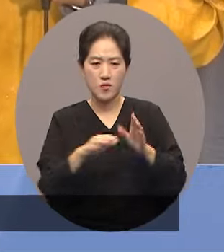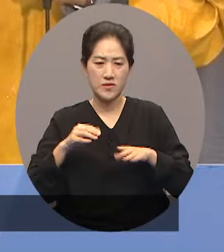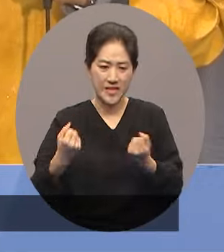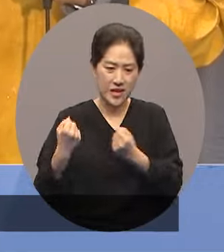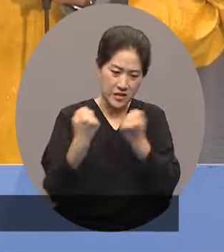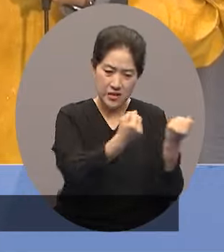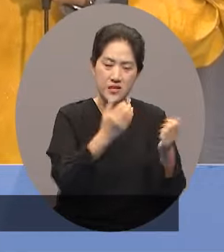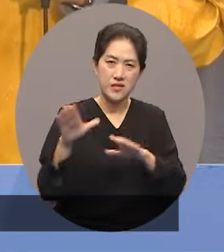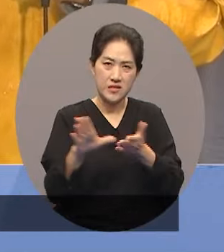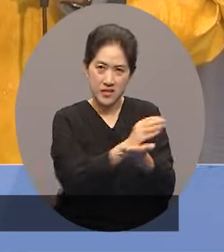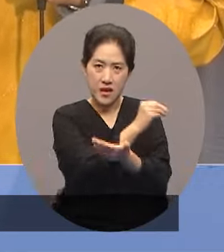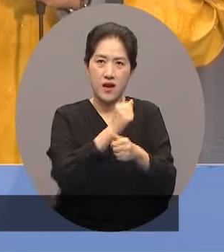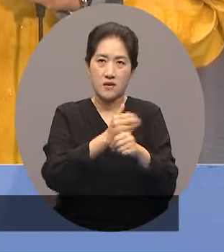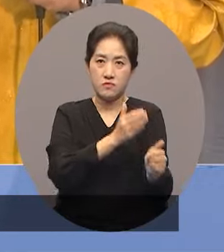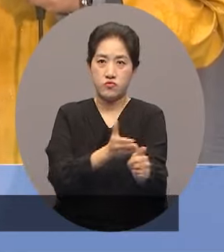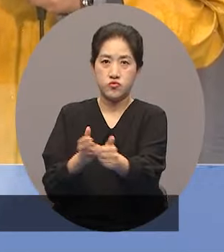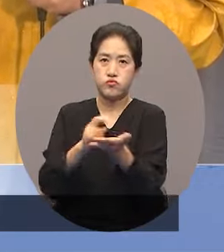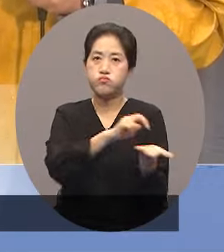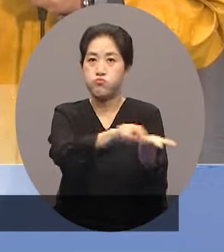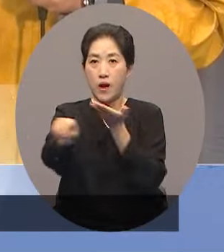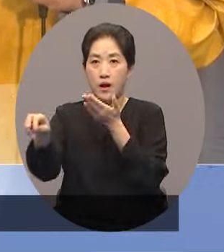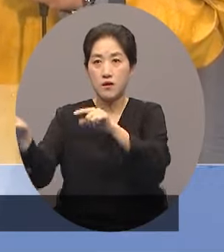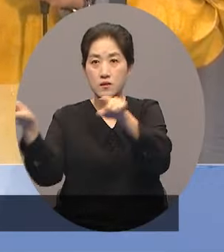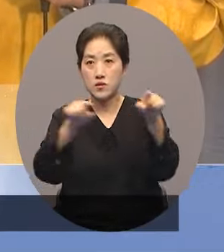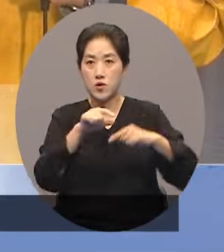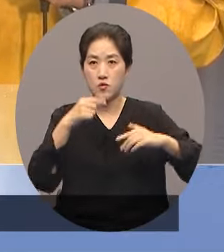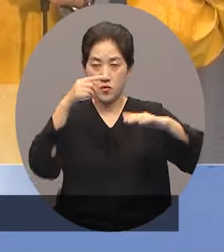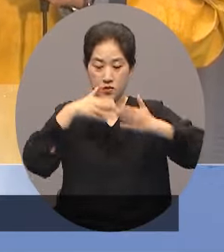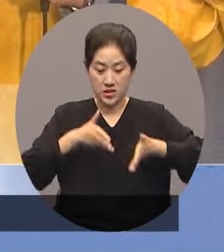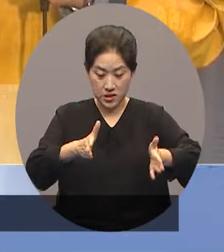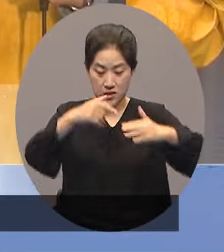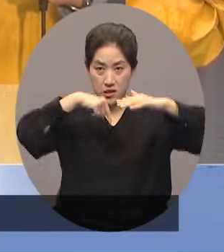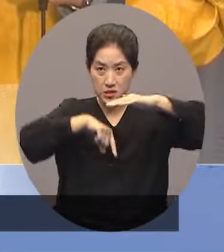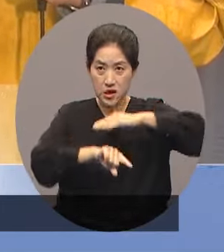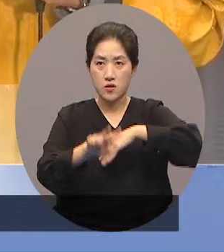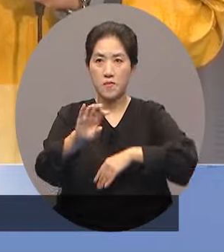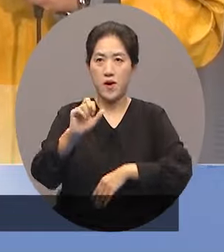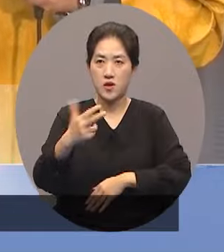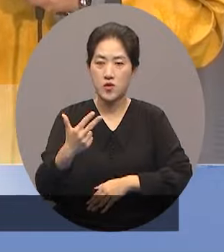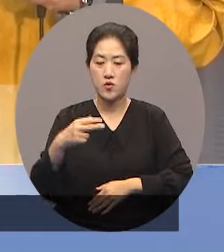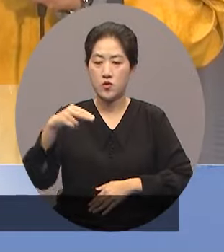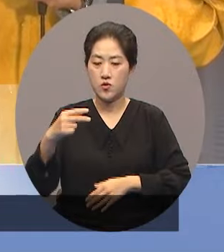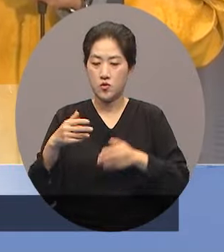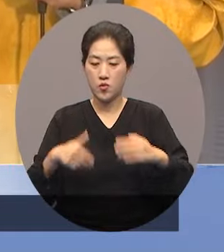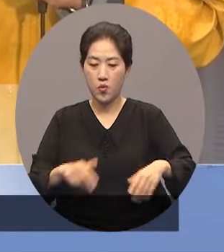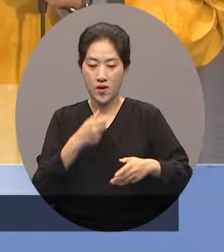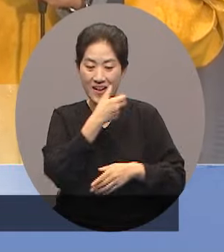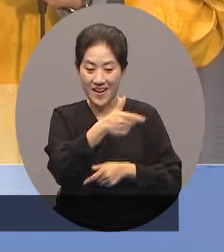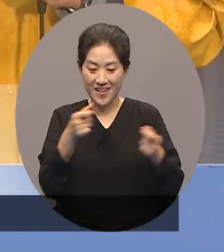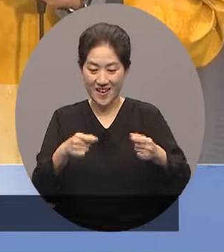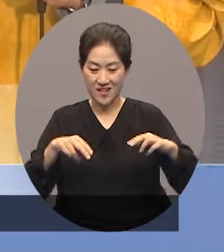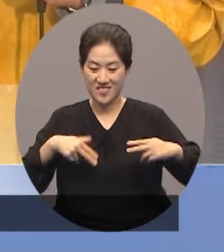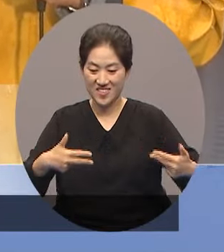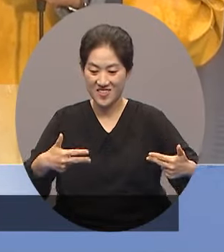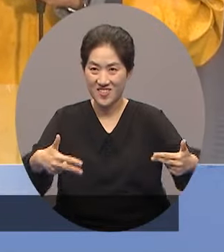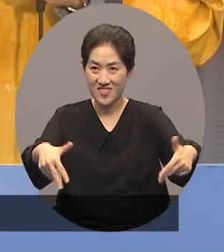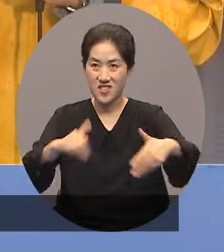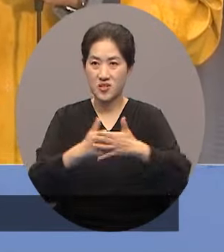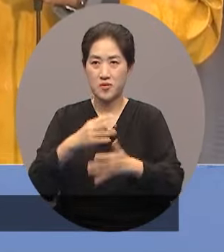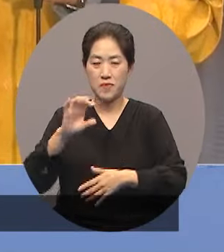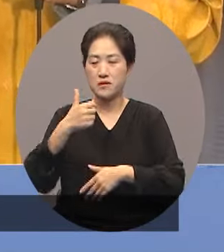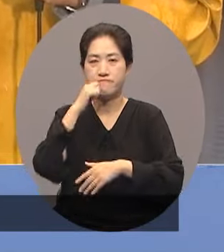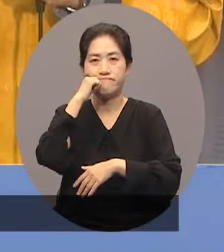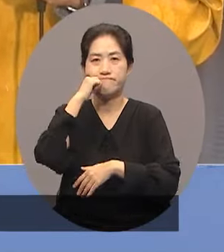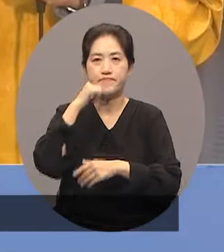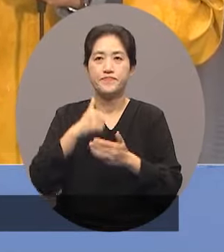이동하라고 안내했습니다. 전국적으로 도로 지하차도 47곳과 둔치주차장 등 44곳의 출입이